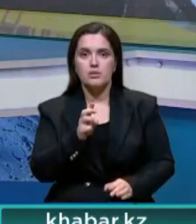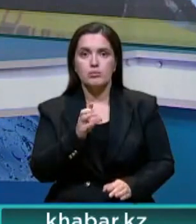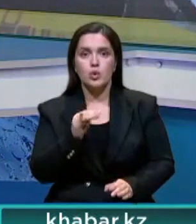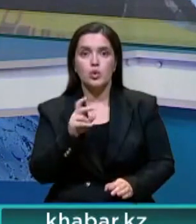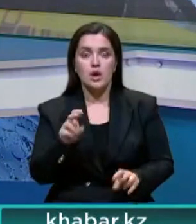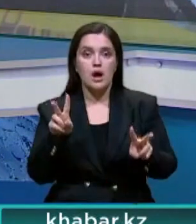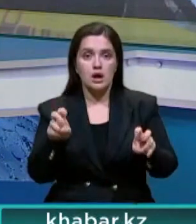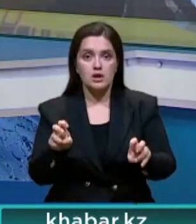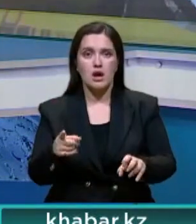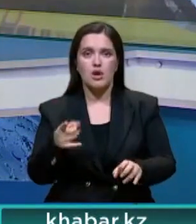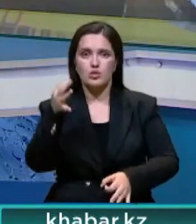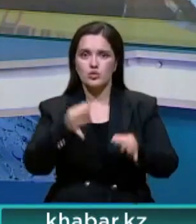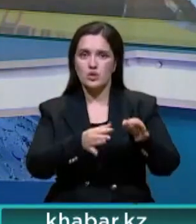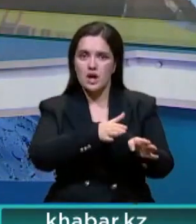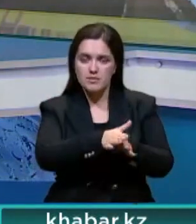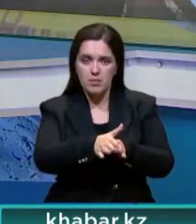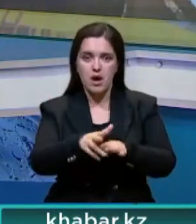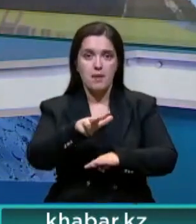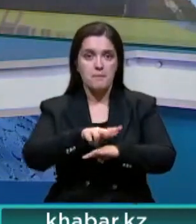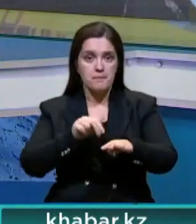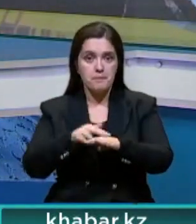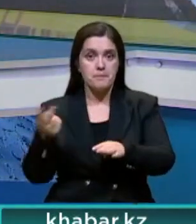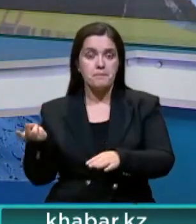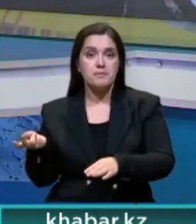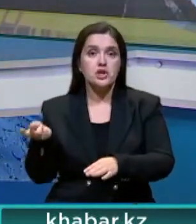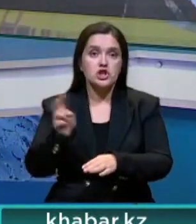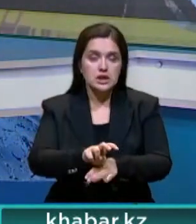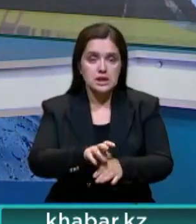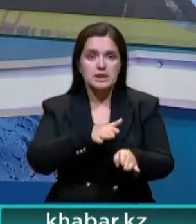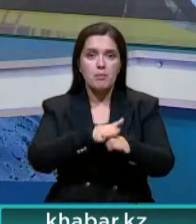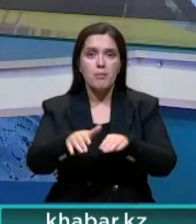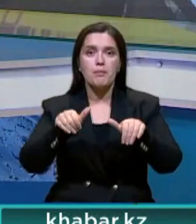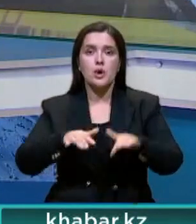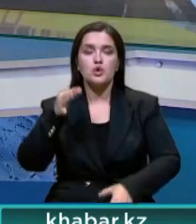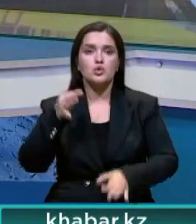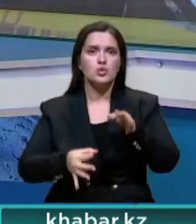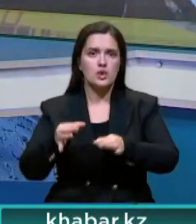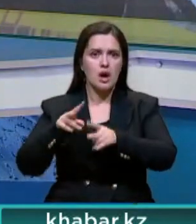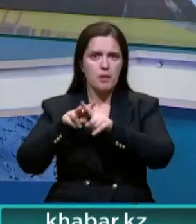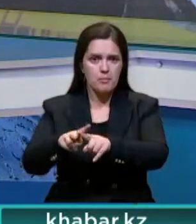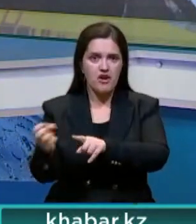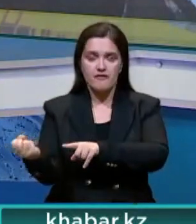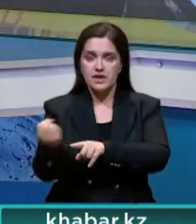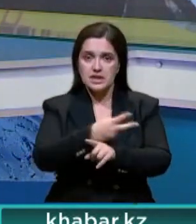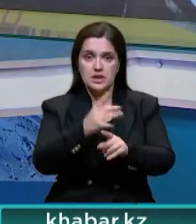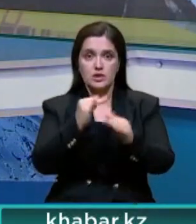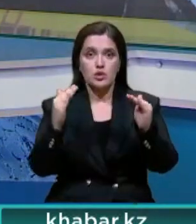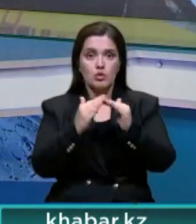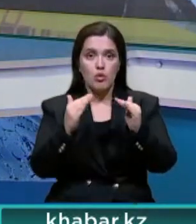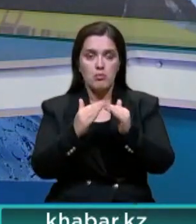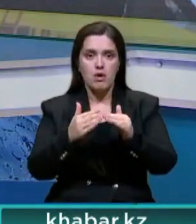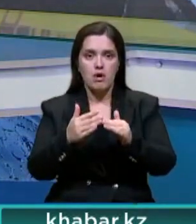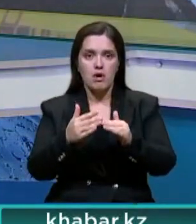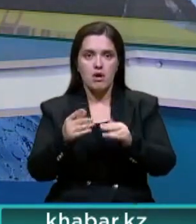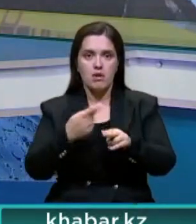Акбулак. Судоисполнители, участковые инспекторы пришли исполнять постановление суда о принудительном выселении из дома. В ответ последовали